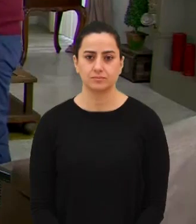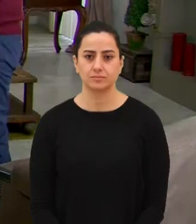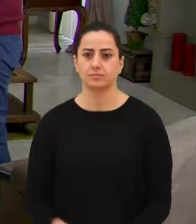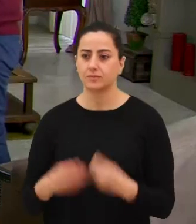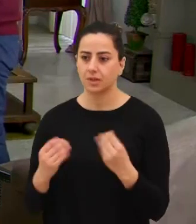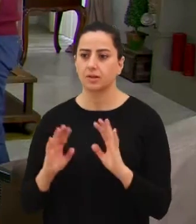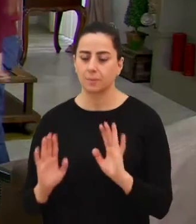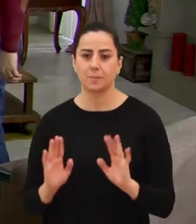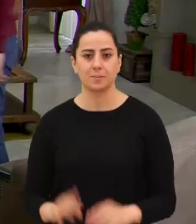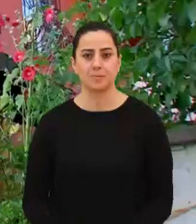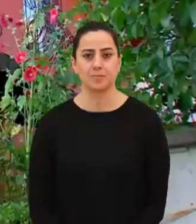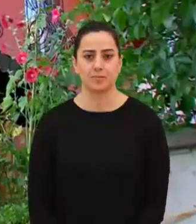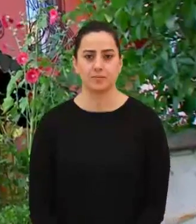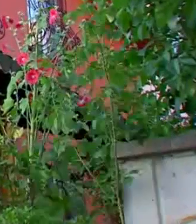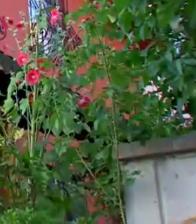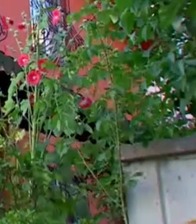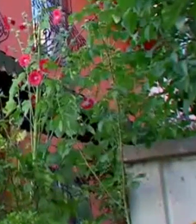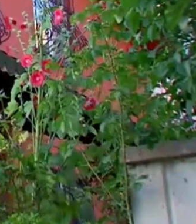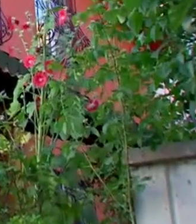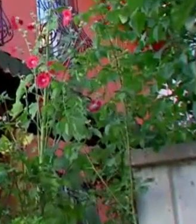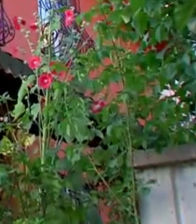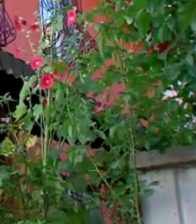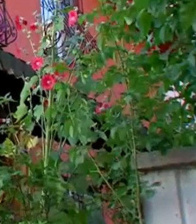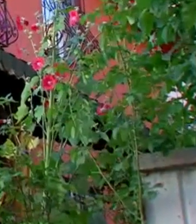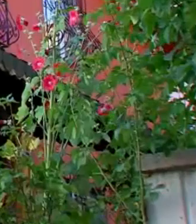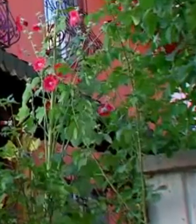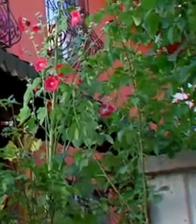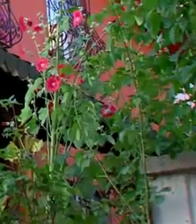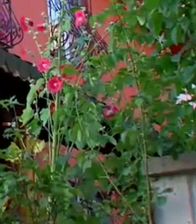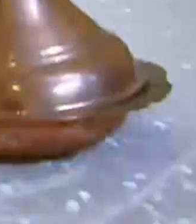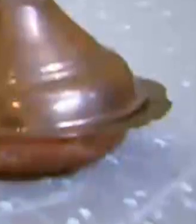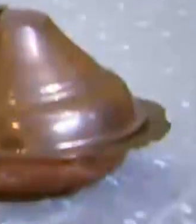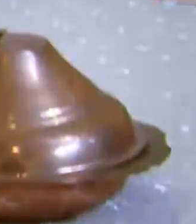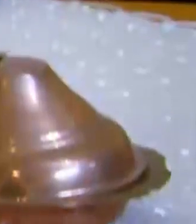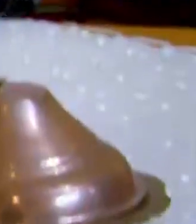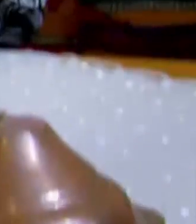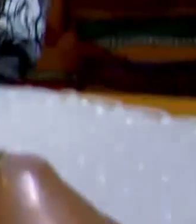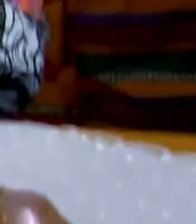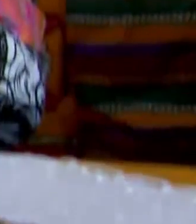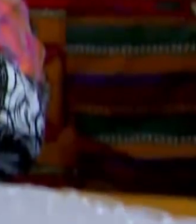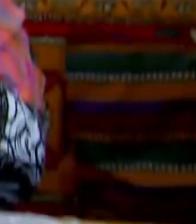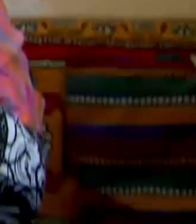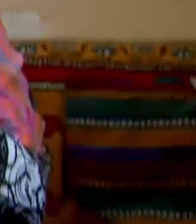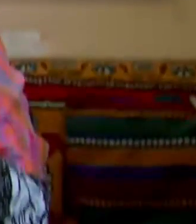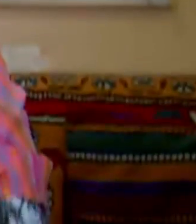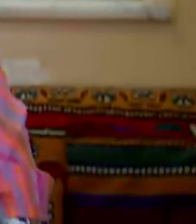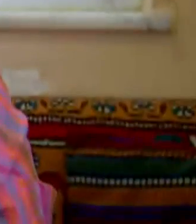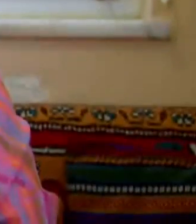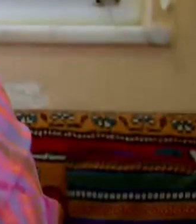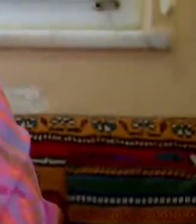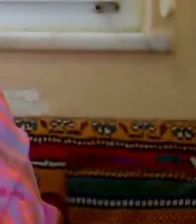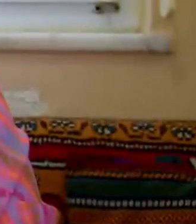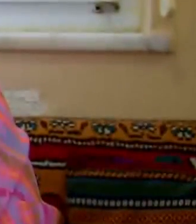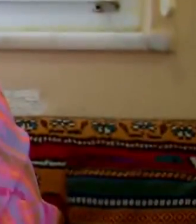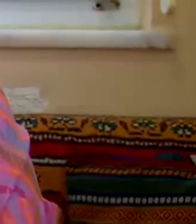İyi, tamam. Mahmut'la Badire'nin yaşadığı iki katlı mütevazi ev. Fatma mutfakta oturmuş kurabiye yiyor. Badire